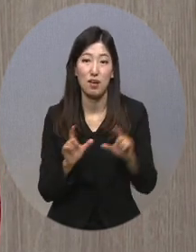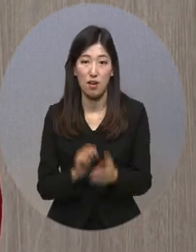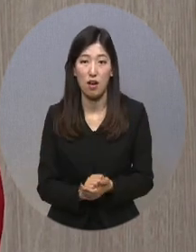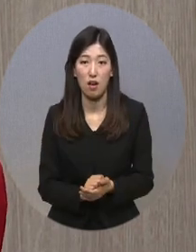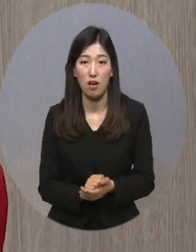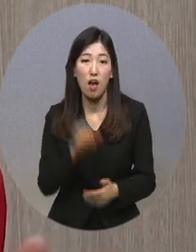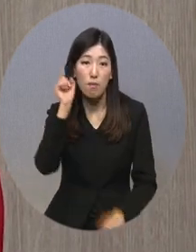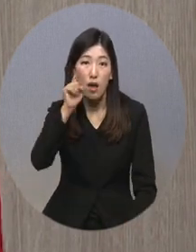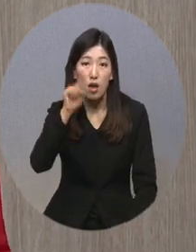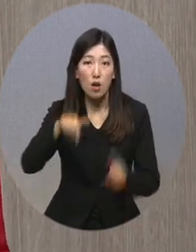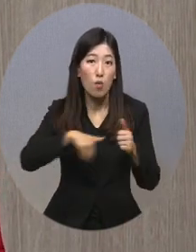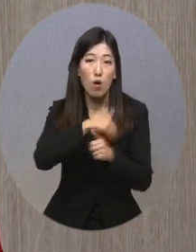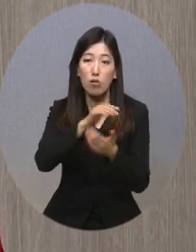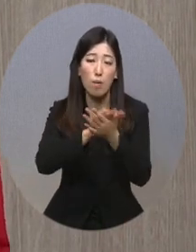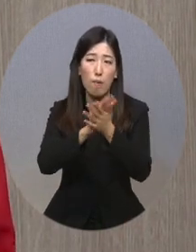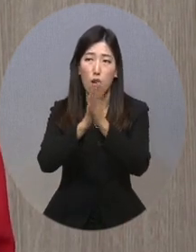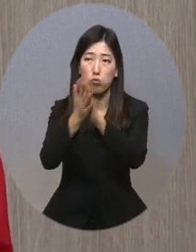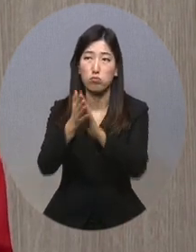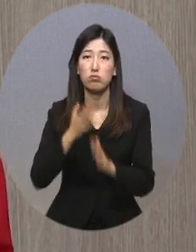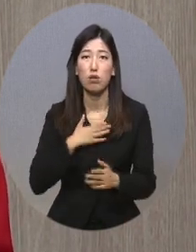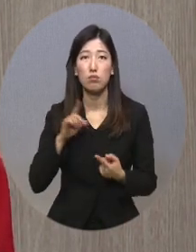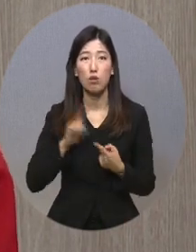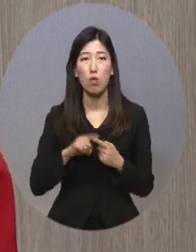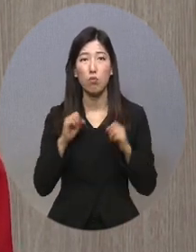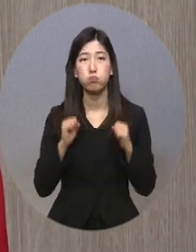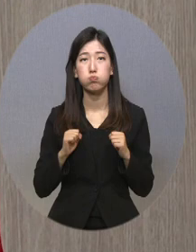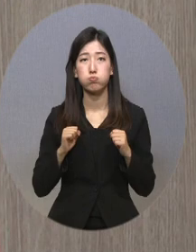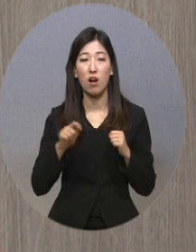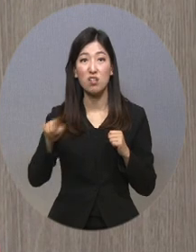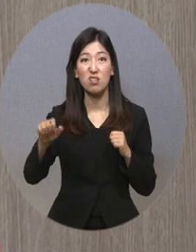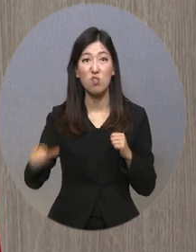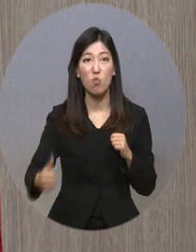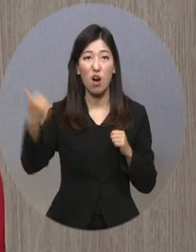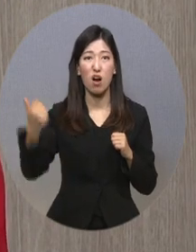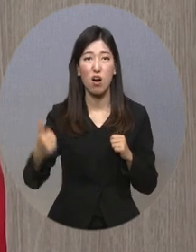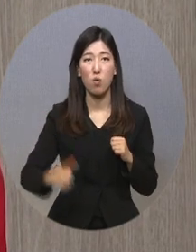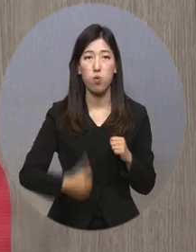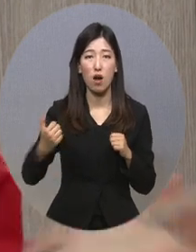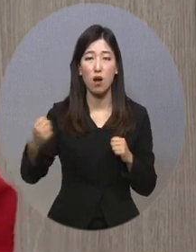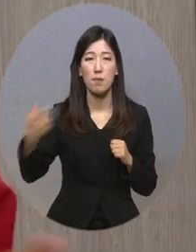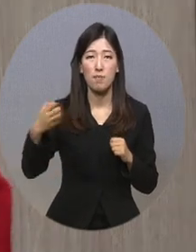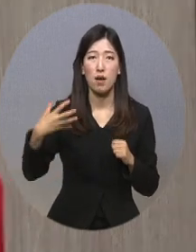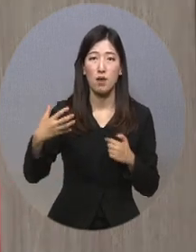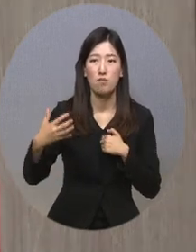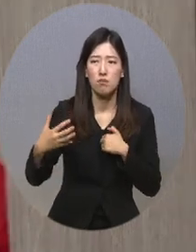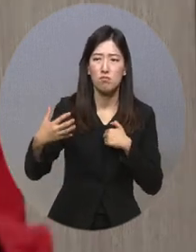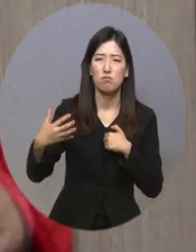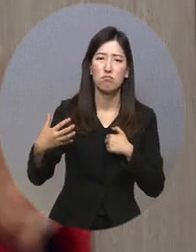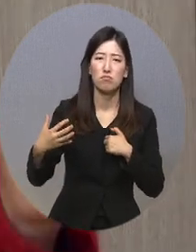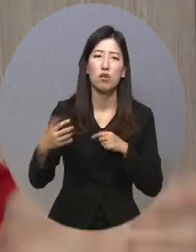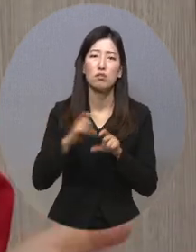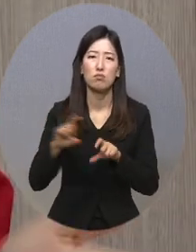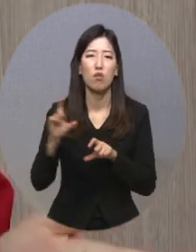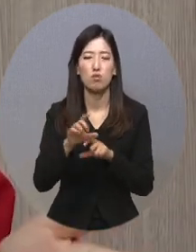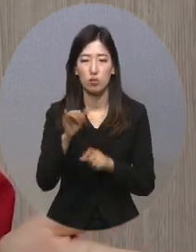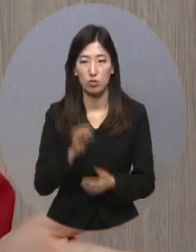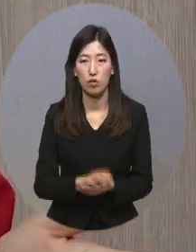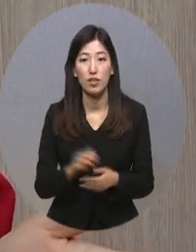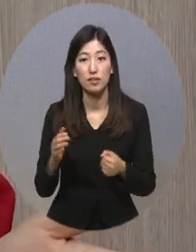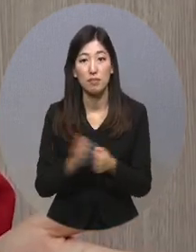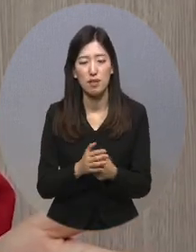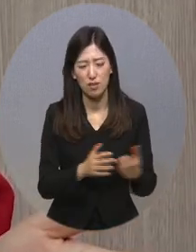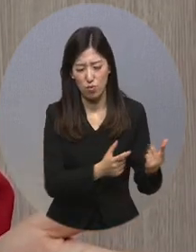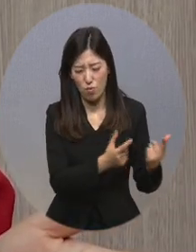바뀌고 뭔가 나는 그냥 있어도 상대가 또 화가 나 있을 수도 있고 그렇기 때문에 지금 말씀하신 대로 다 같이 노력을 해야